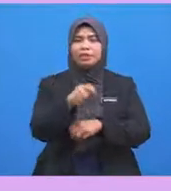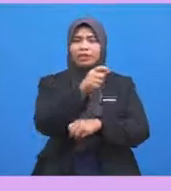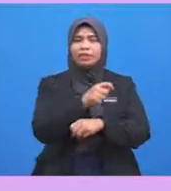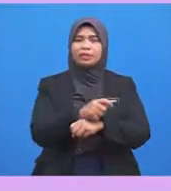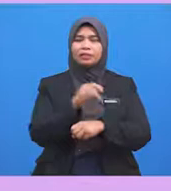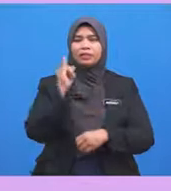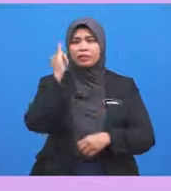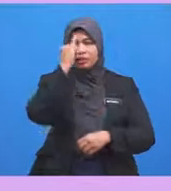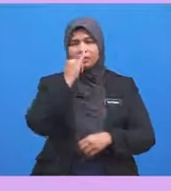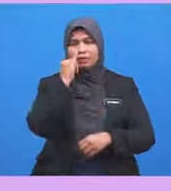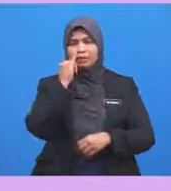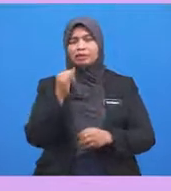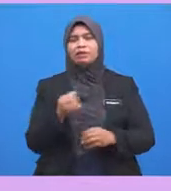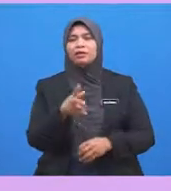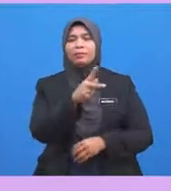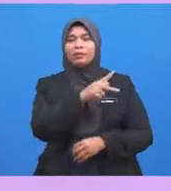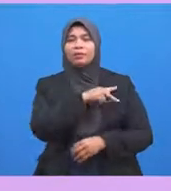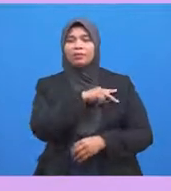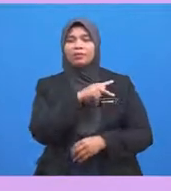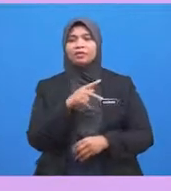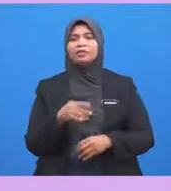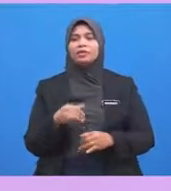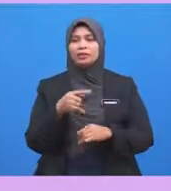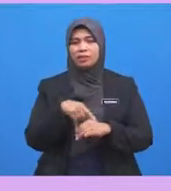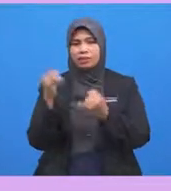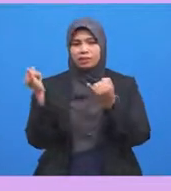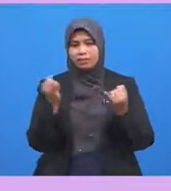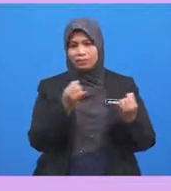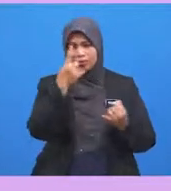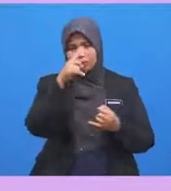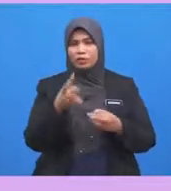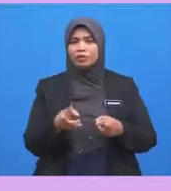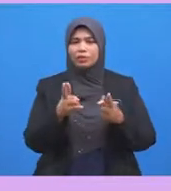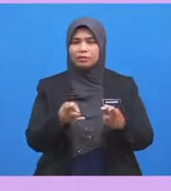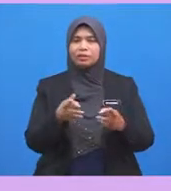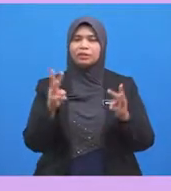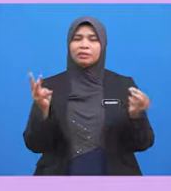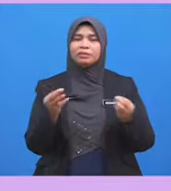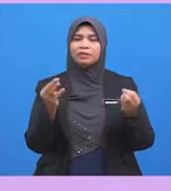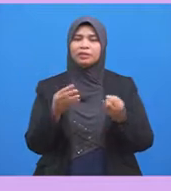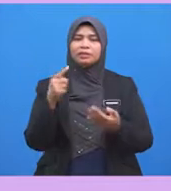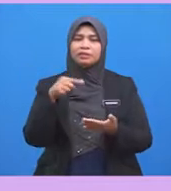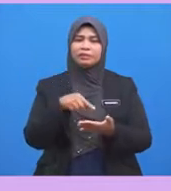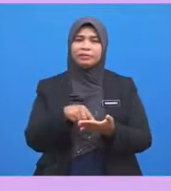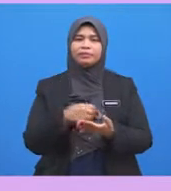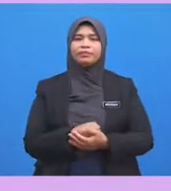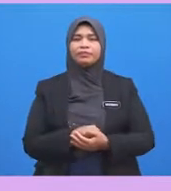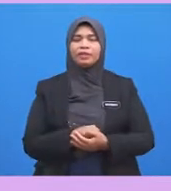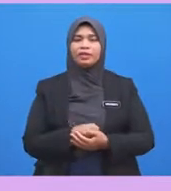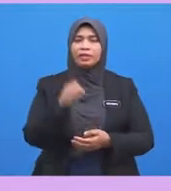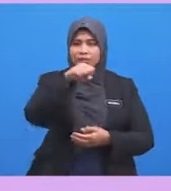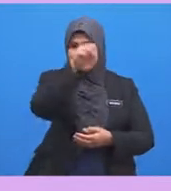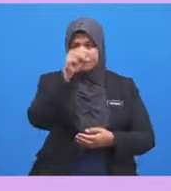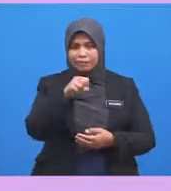Pengerusi Taman Indah dijemput untuk merasmikan majlis ini. Soalannya